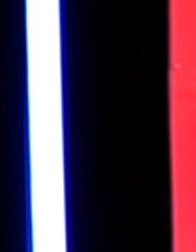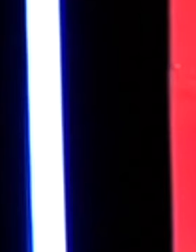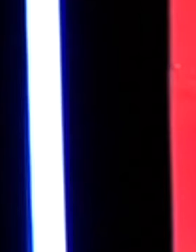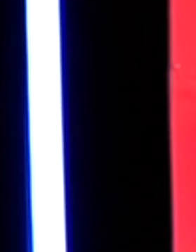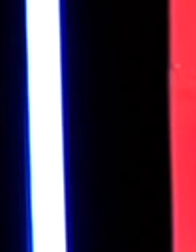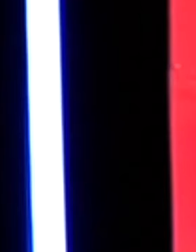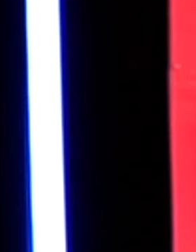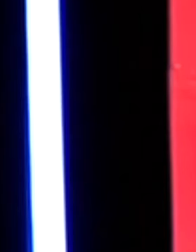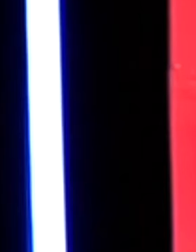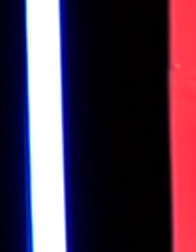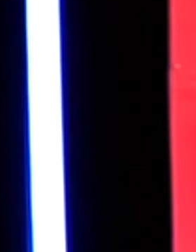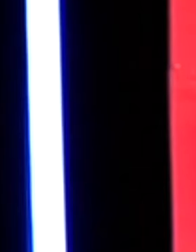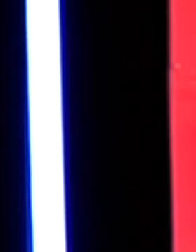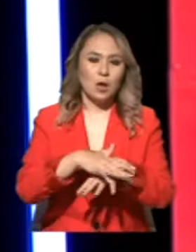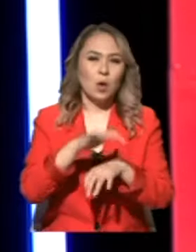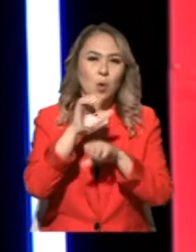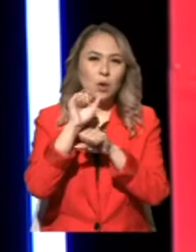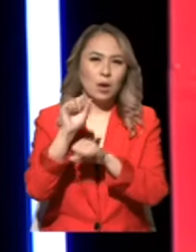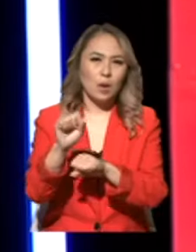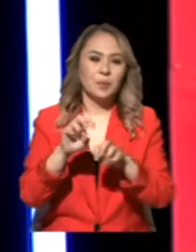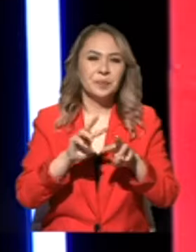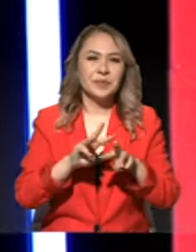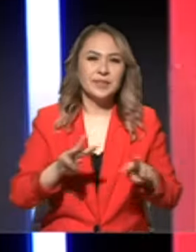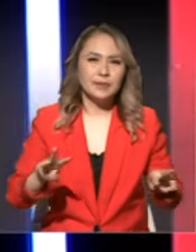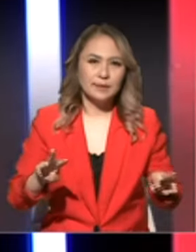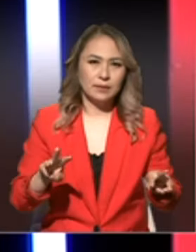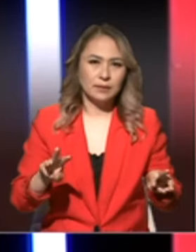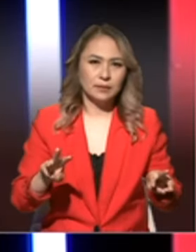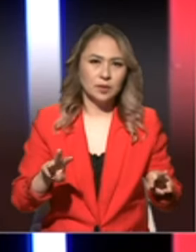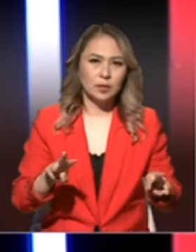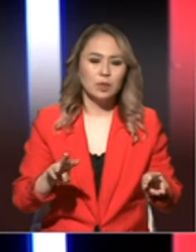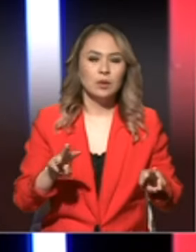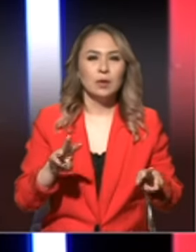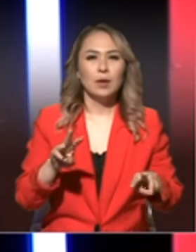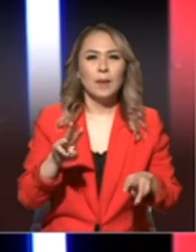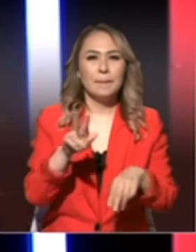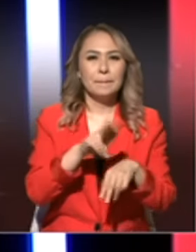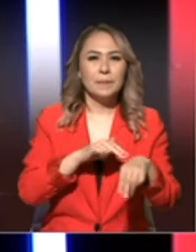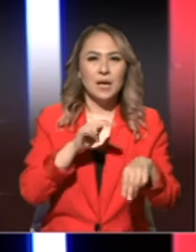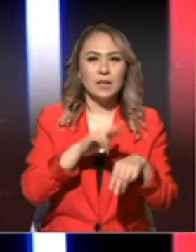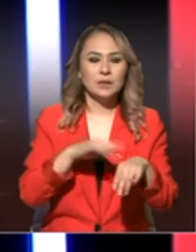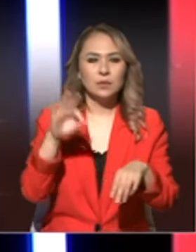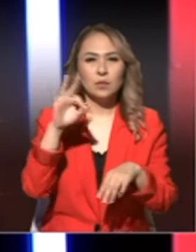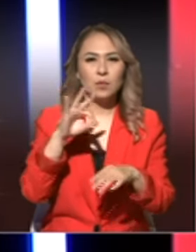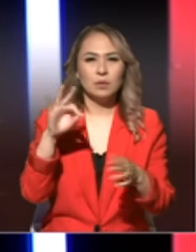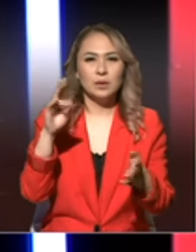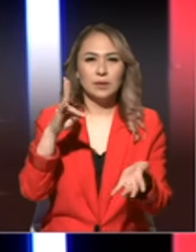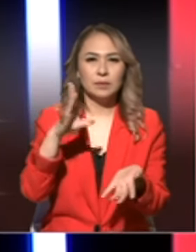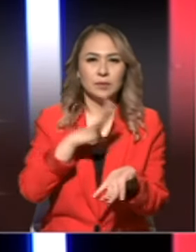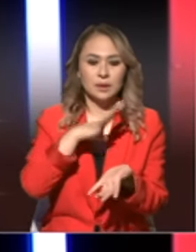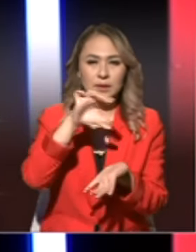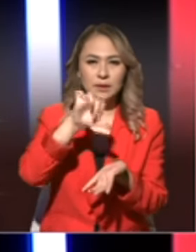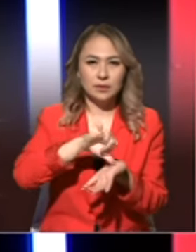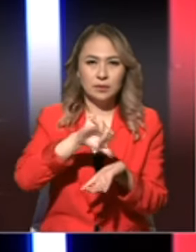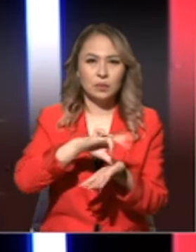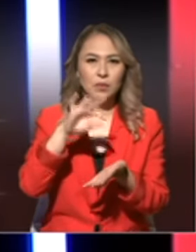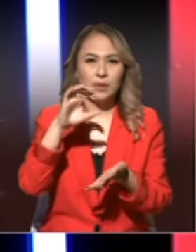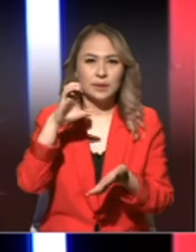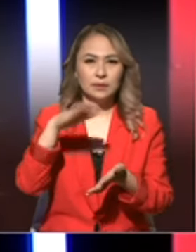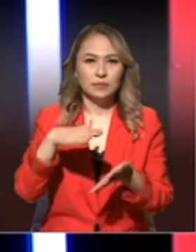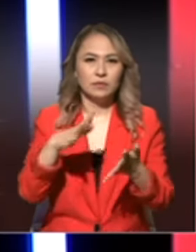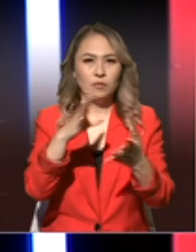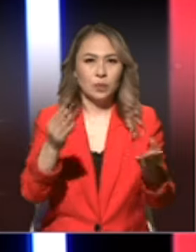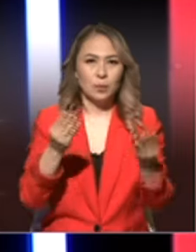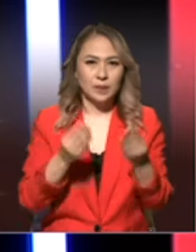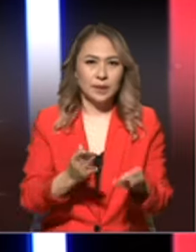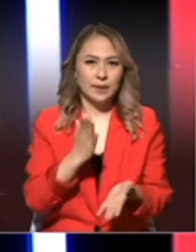еңбек және халықты әлеуметтік қорғау министрлігі немесе жаңағы көші-қон полициясының азаматтары тұру керек еді, бірақ енді әлбетте статистиканың бәрі қолымызда